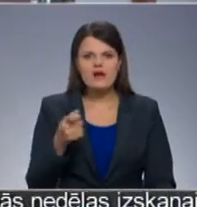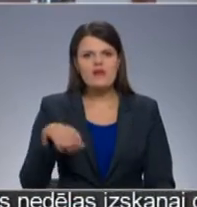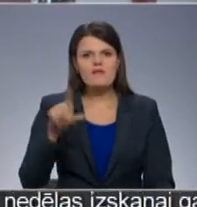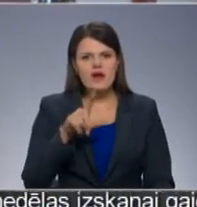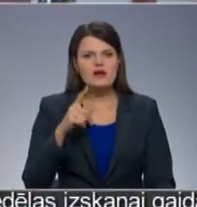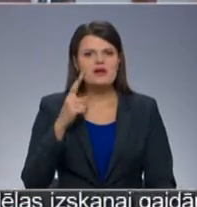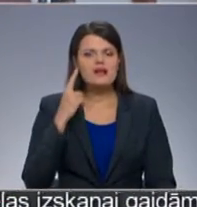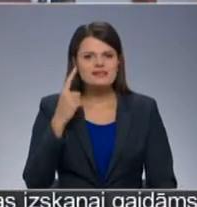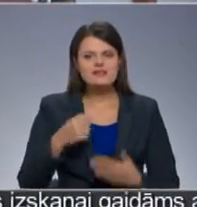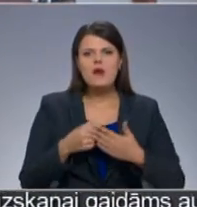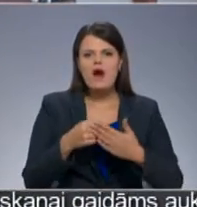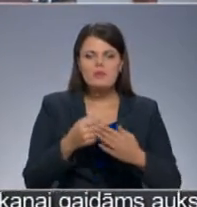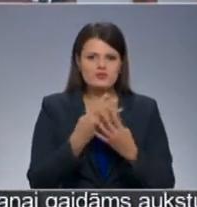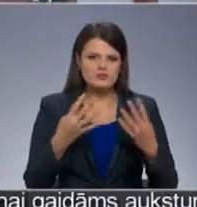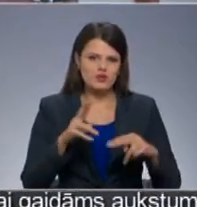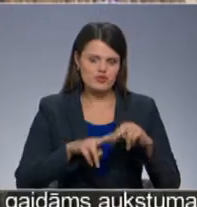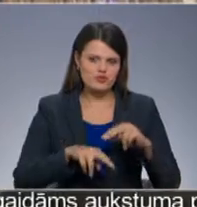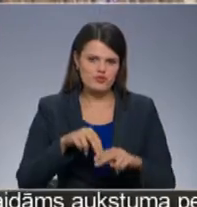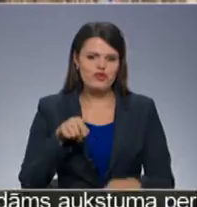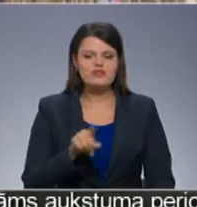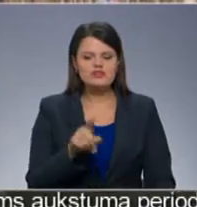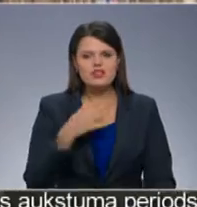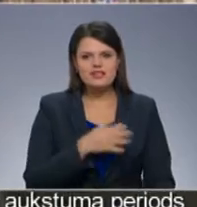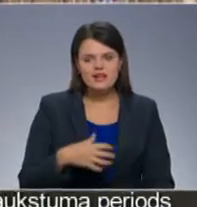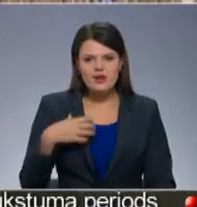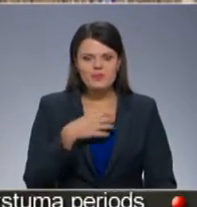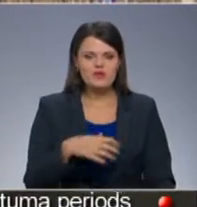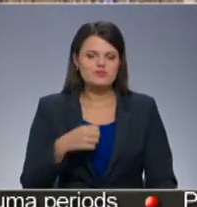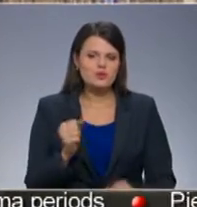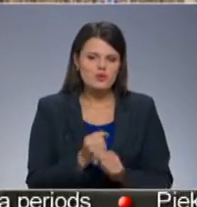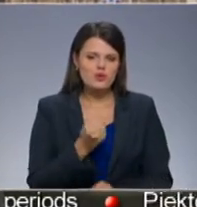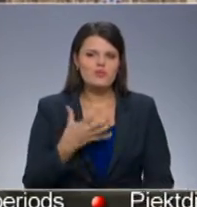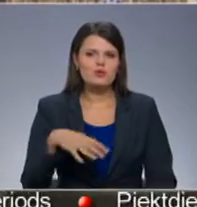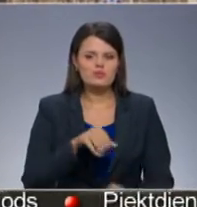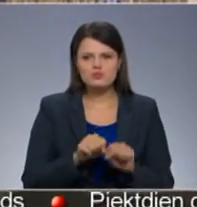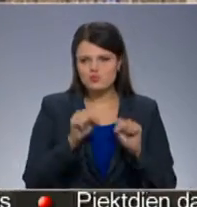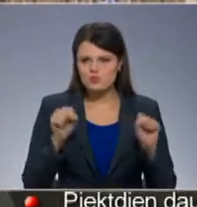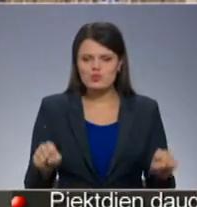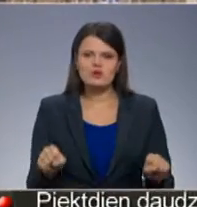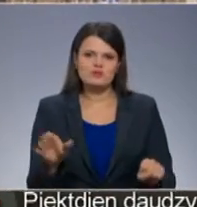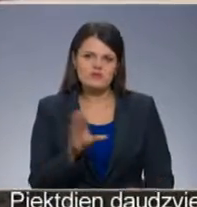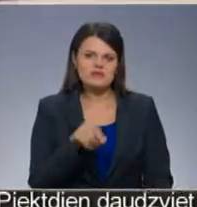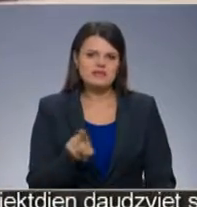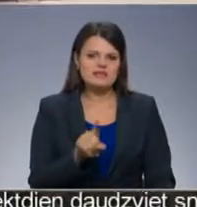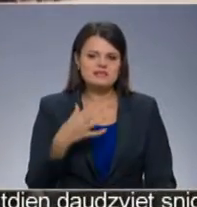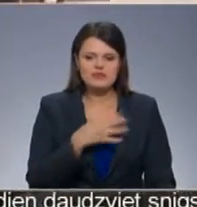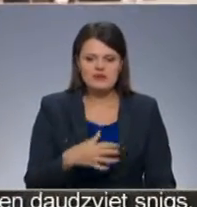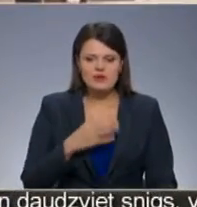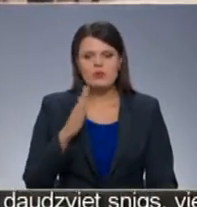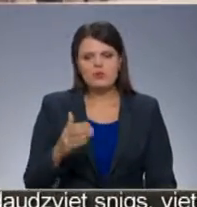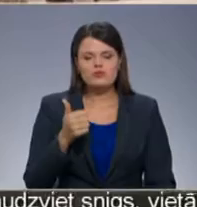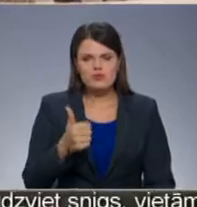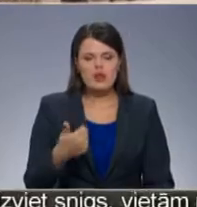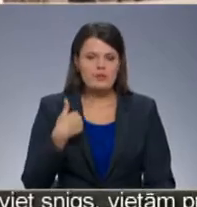ir dzirdams atbalsts žoga būvniecībai. Viņš ir nepieciešams, un tomēr mūsu drošība un viss tas ir vajadzīgs. Būtu labi, es